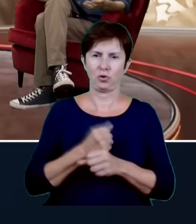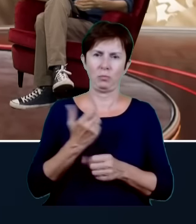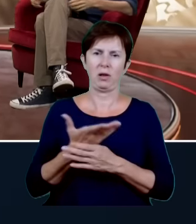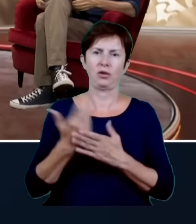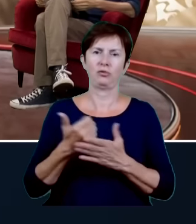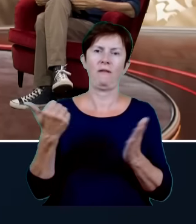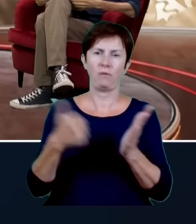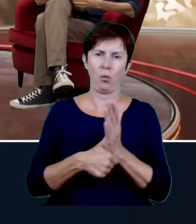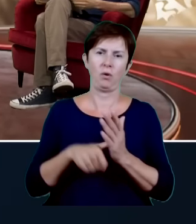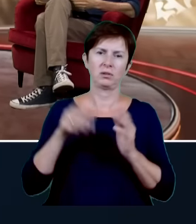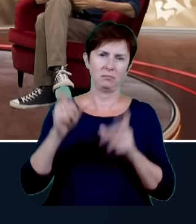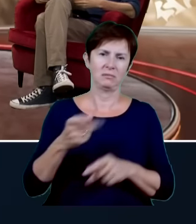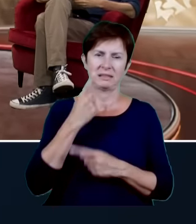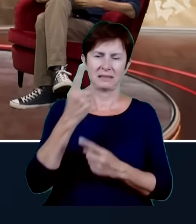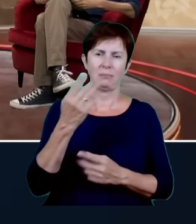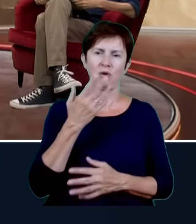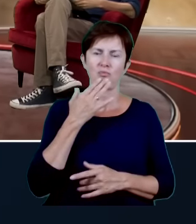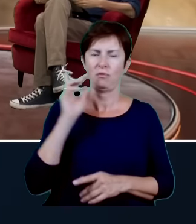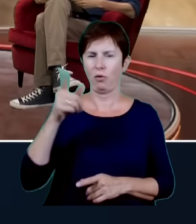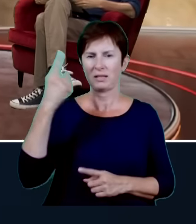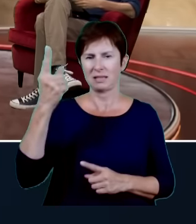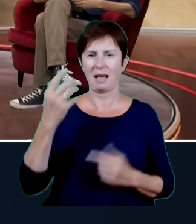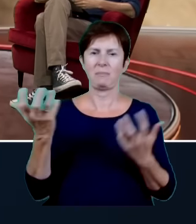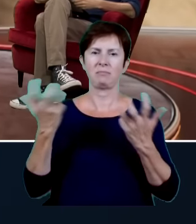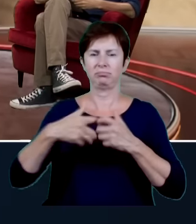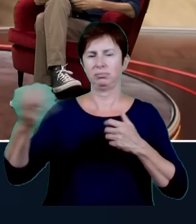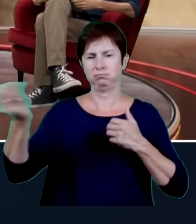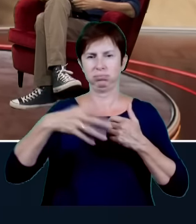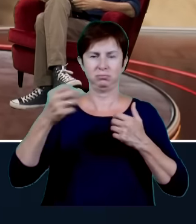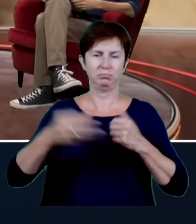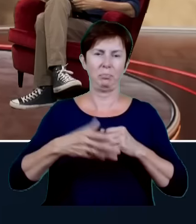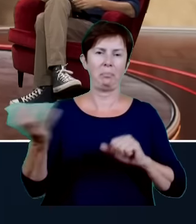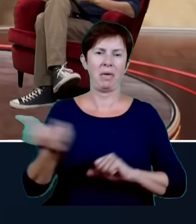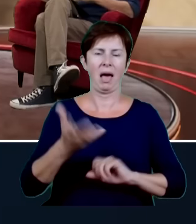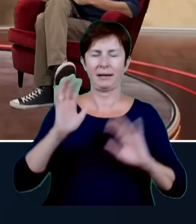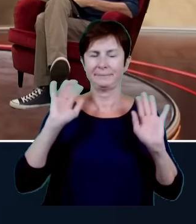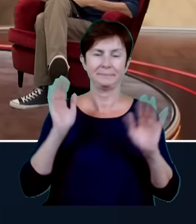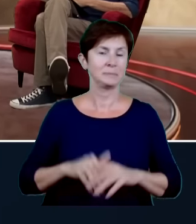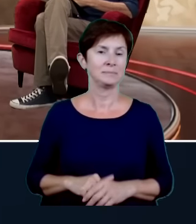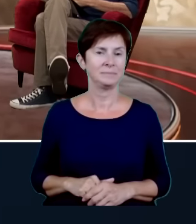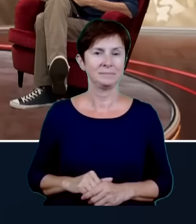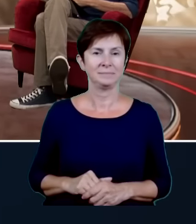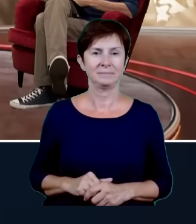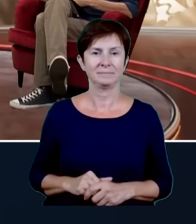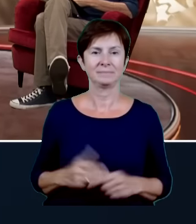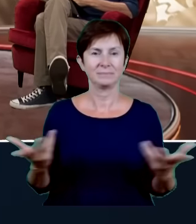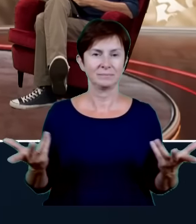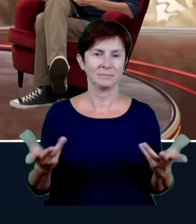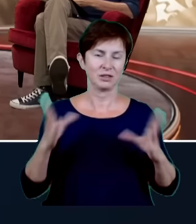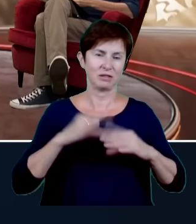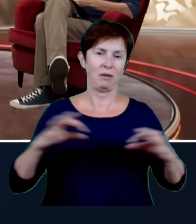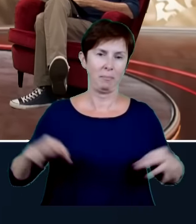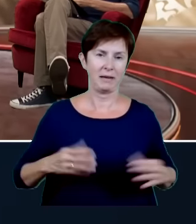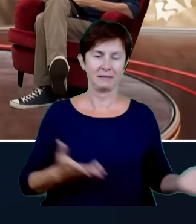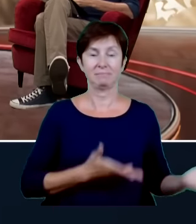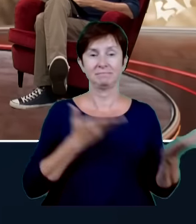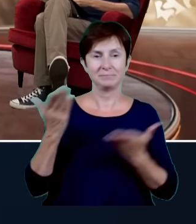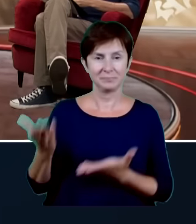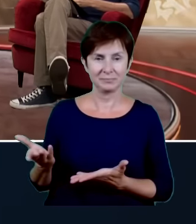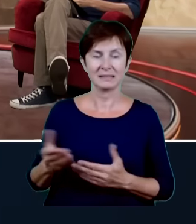mówić i oni se tak nasyp piachu że to samo stoi i będzie Szanowni państwo w dobrych rękach państwa